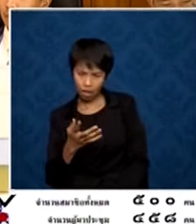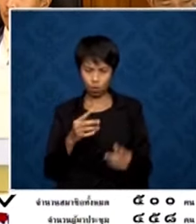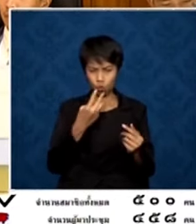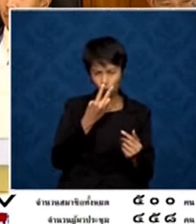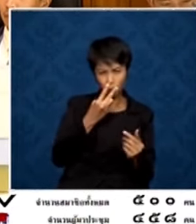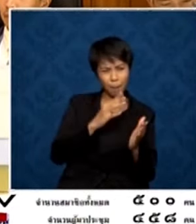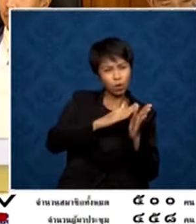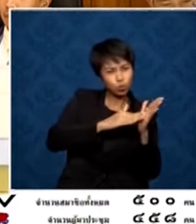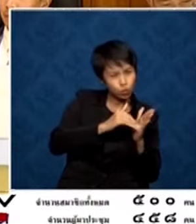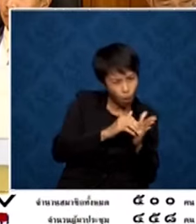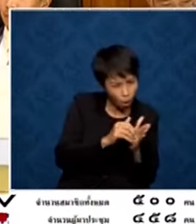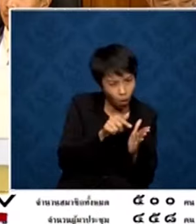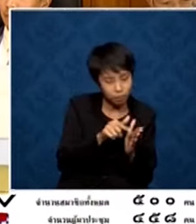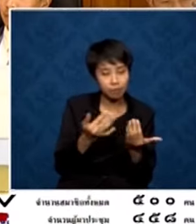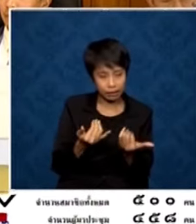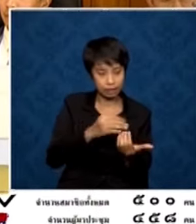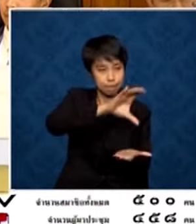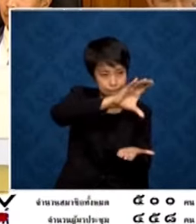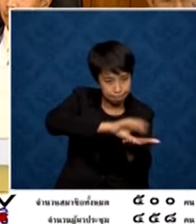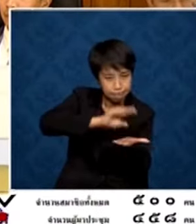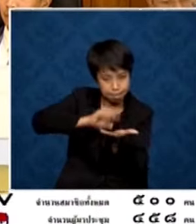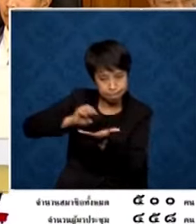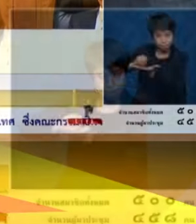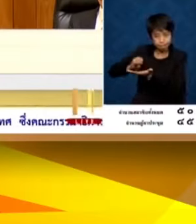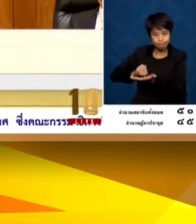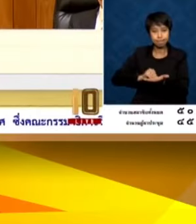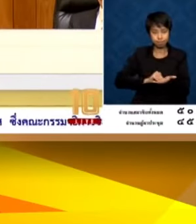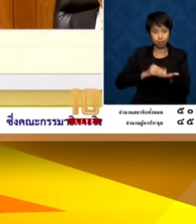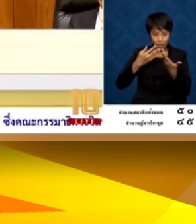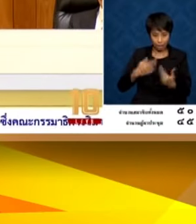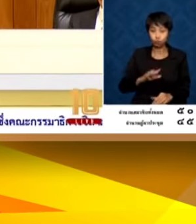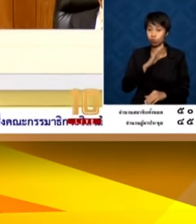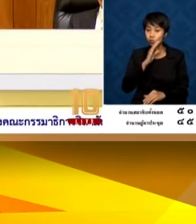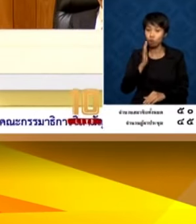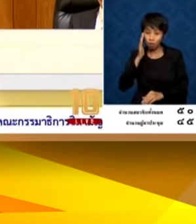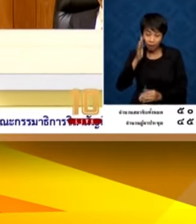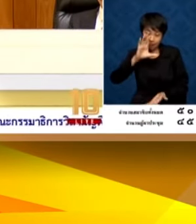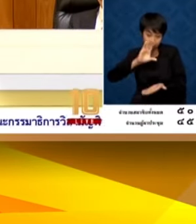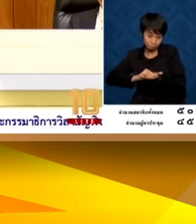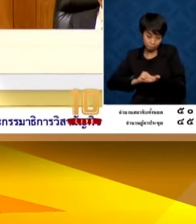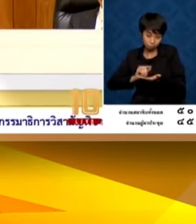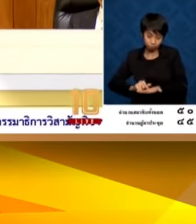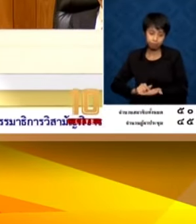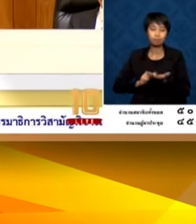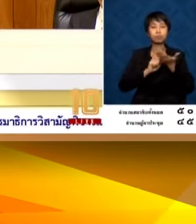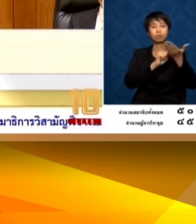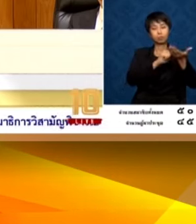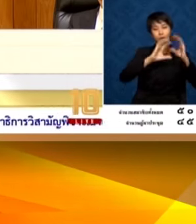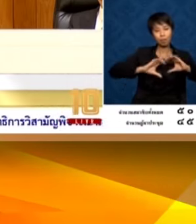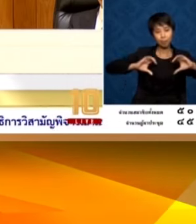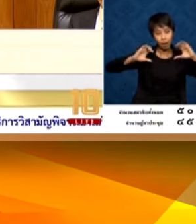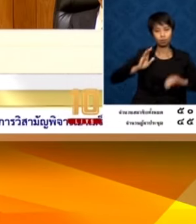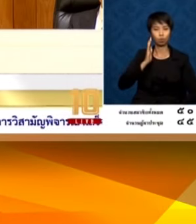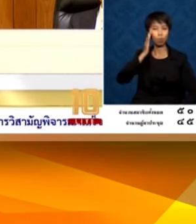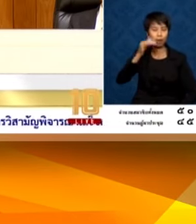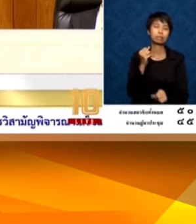น้องไบค์จำได้มั้ยค่ะที่ให้เปิด 24ชมงมีช้อปปิงเซ็นต์มีอะไรต่างๆที่มีโครงการน่ะอ